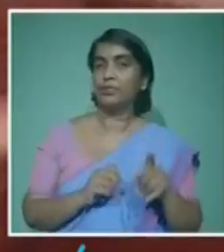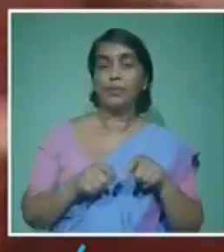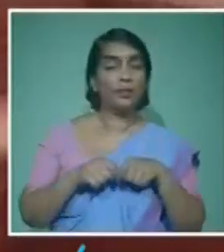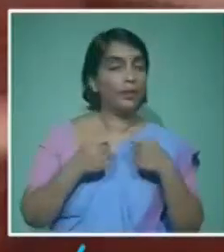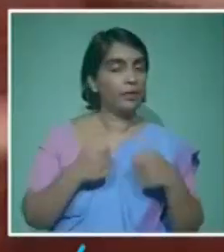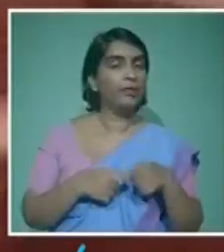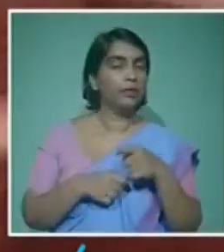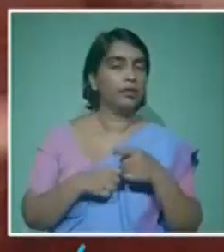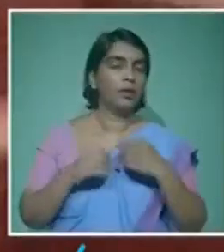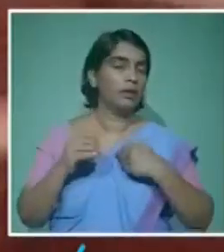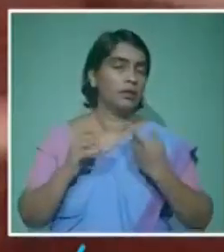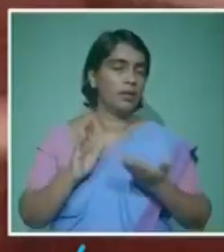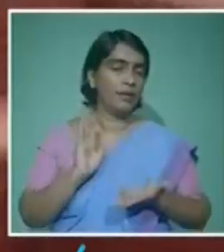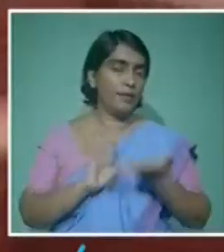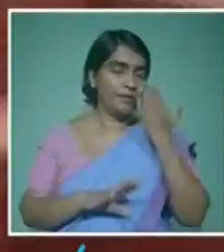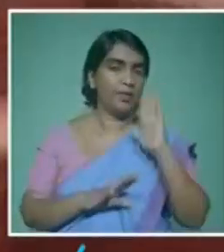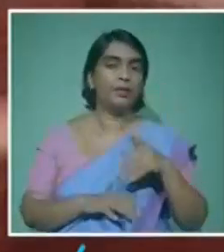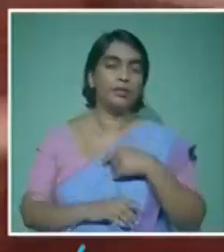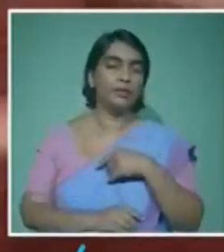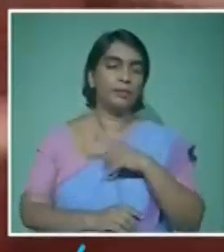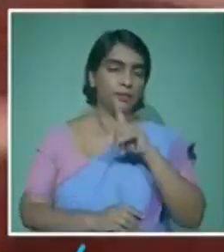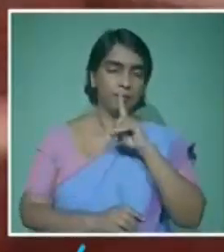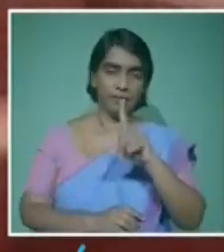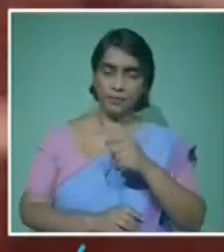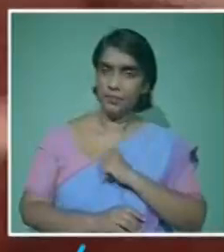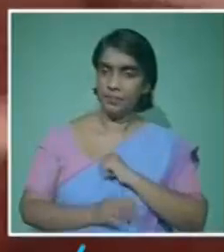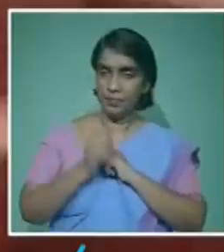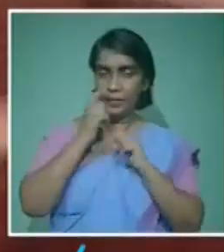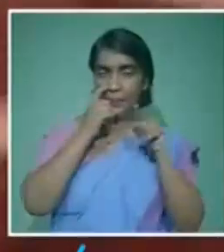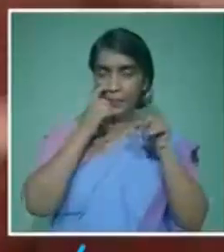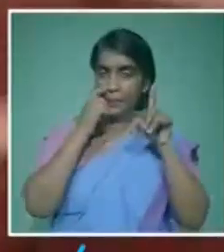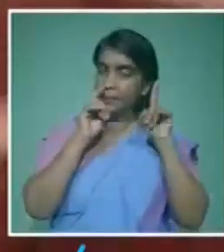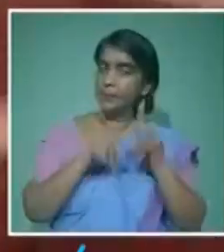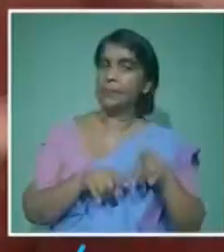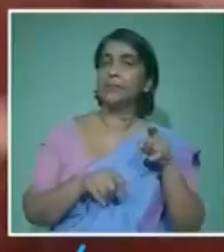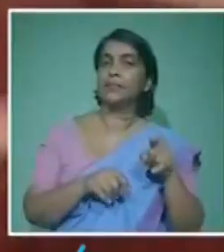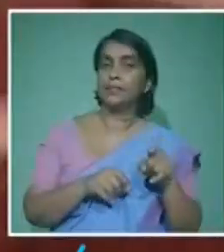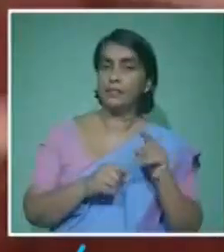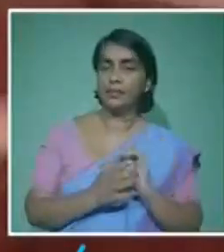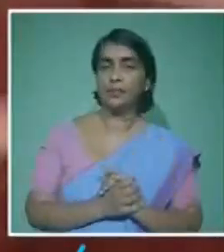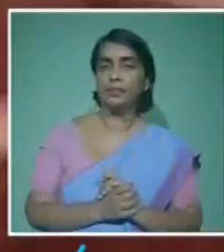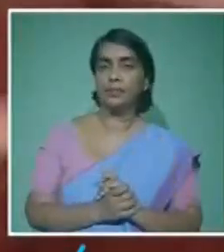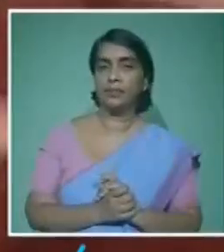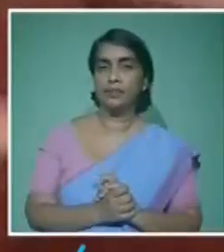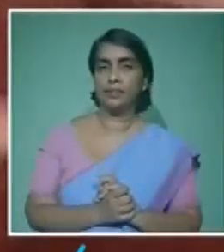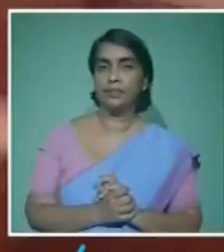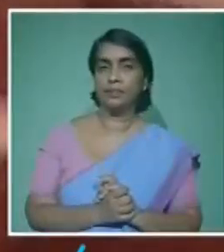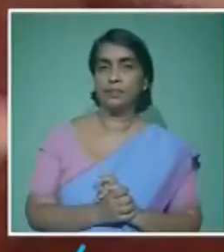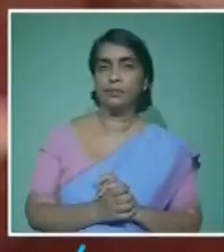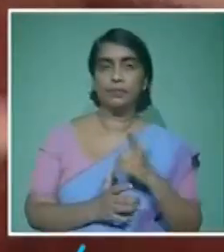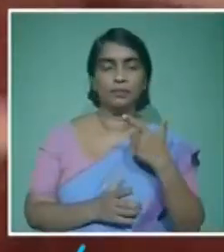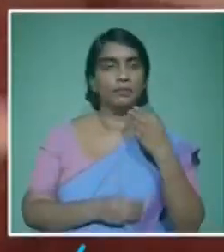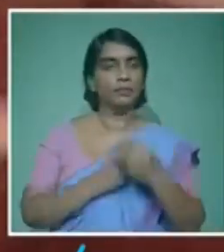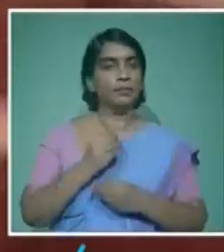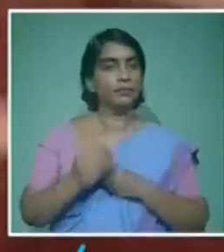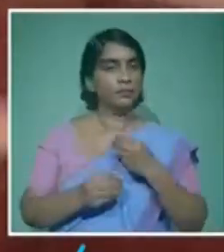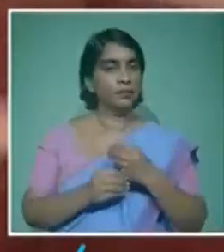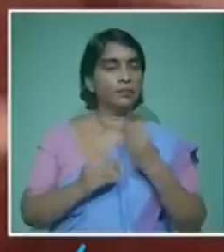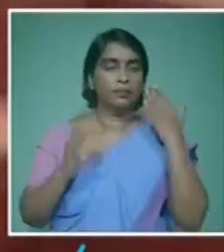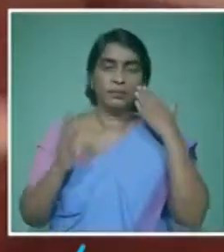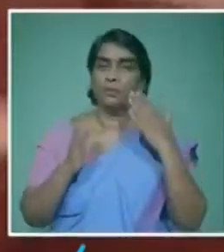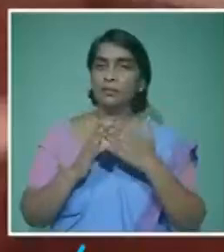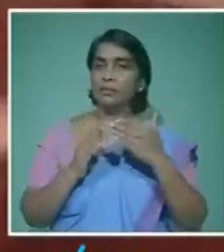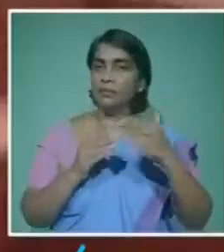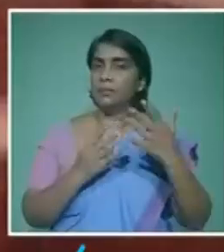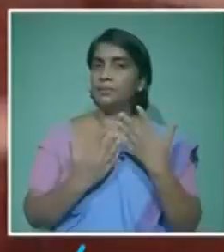அத்துடன் காணப்படுகின்றது. மின் அலகுகளின் விலையினை கடற்தொழில் சார்ந்து குறைப்பதற்கான நடவடிக்கைகளிலும் நாம் ஈடுபட்டு